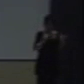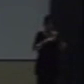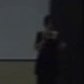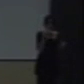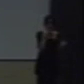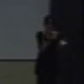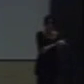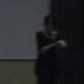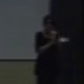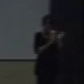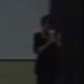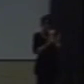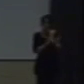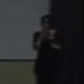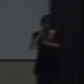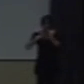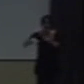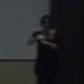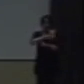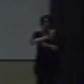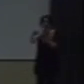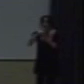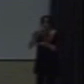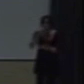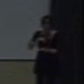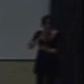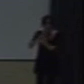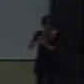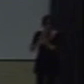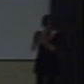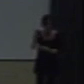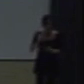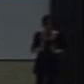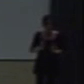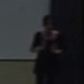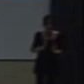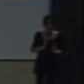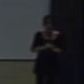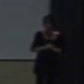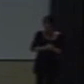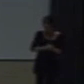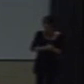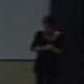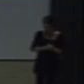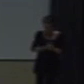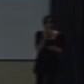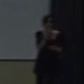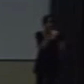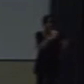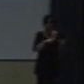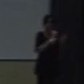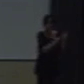i trobar espais, vale? Perquè no totes les feines que faran la gent que es forma per ser periodista